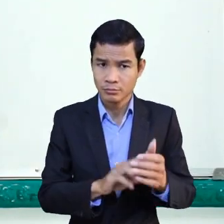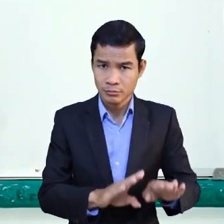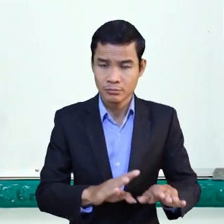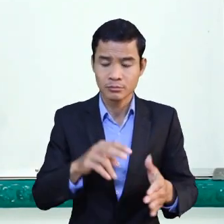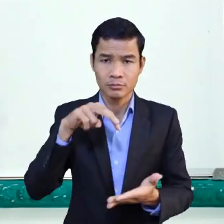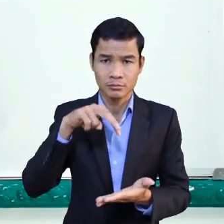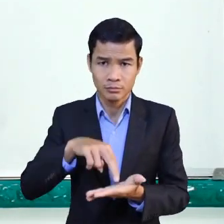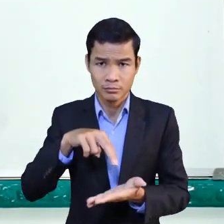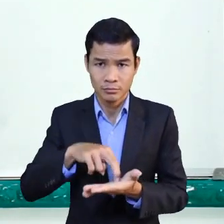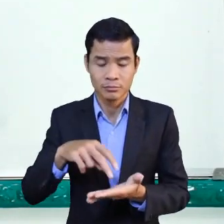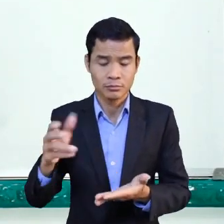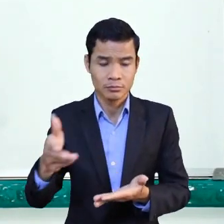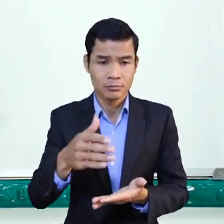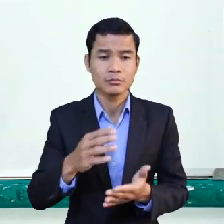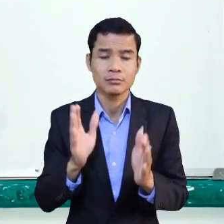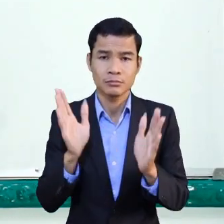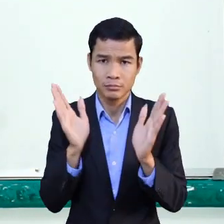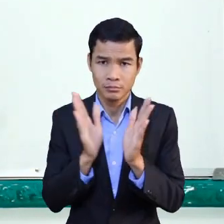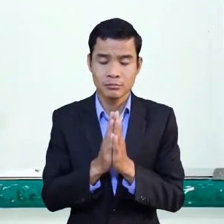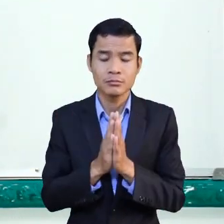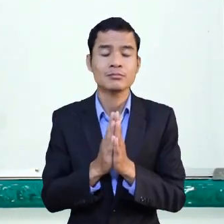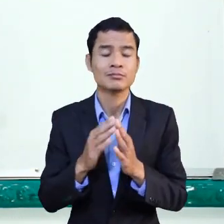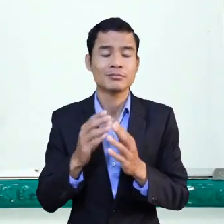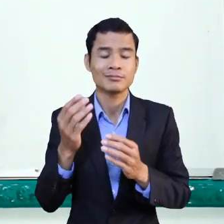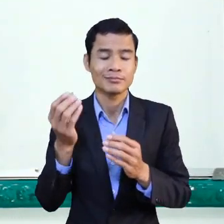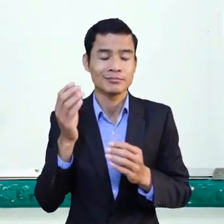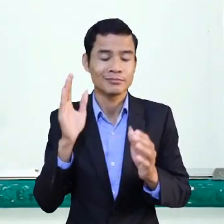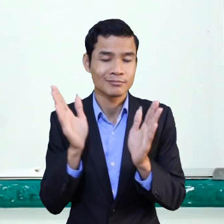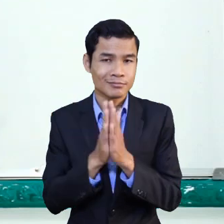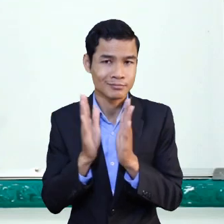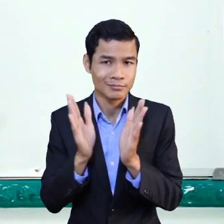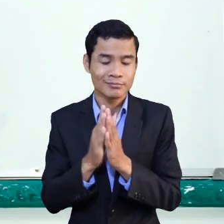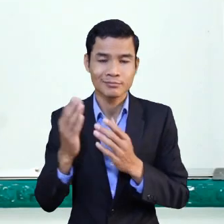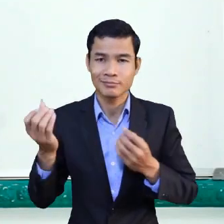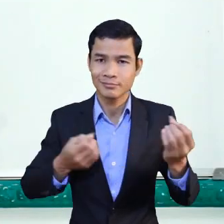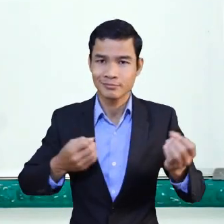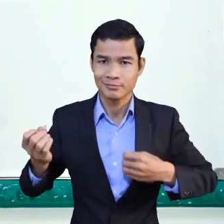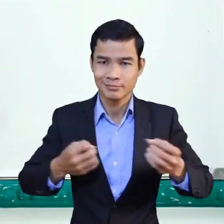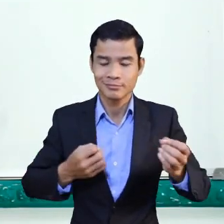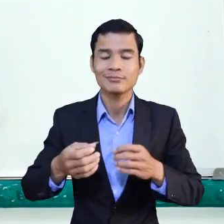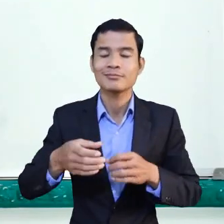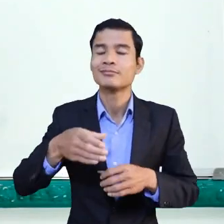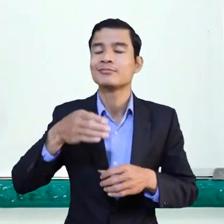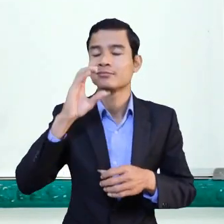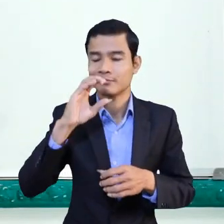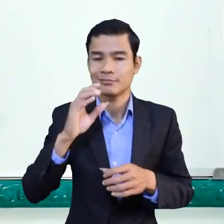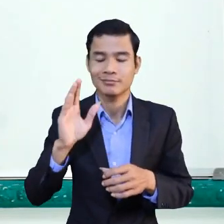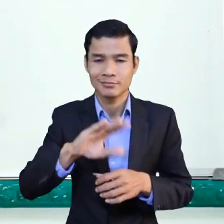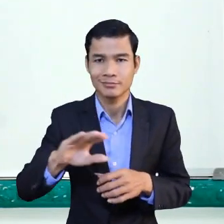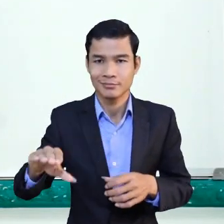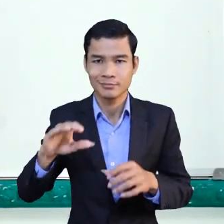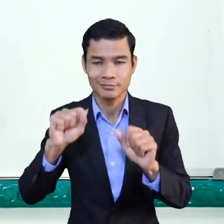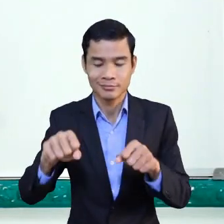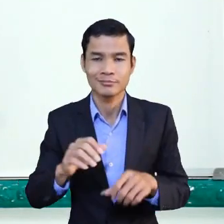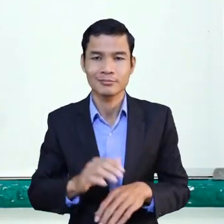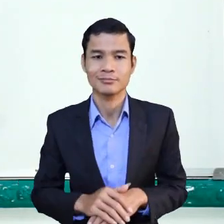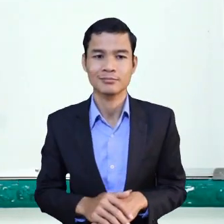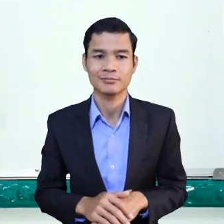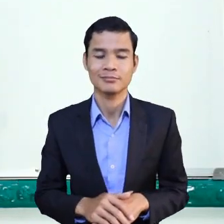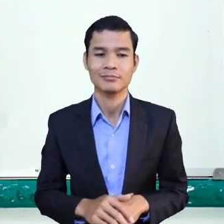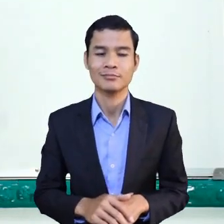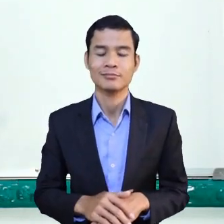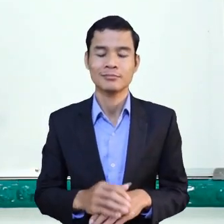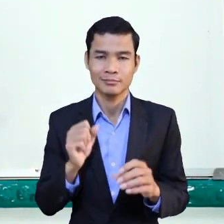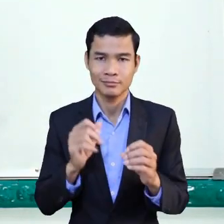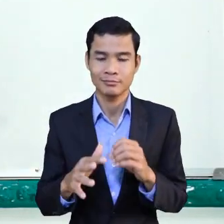ក្រោកឡើងចាតែដៃញ៉ាំទឹកដោះគោទាំងអស់គ្នាណាដើម្បីឲ្យបើកម្លាំងហើយមានប្រាជ្ញាឆ្លៀសវៃចា